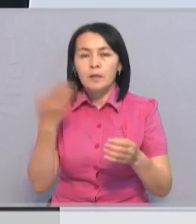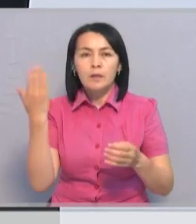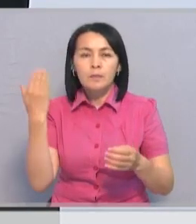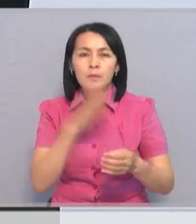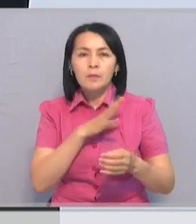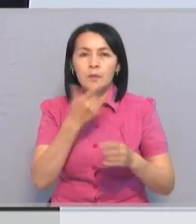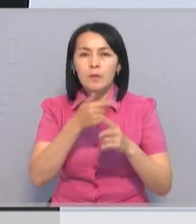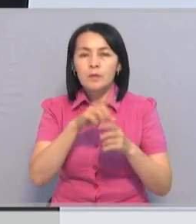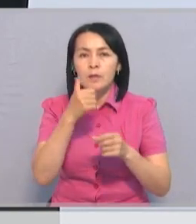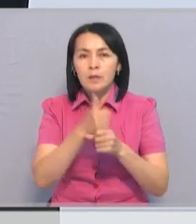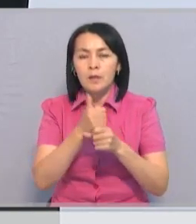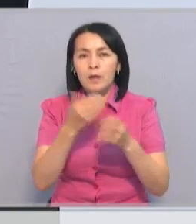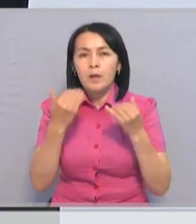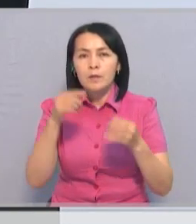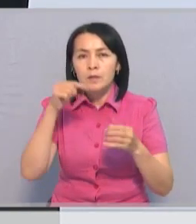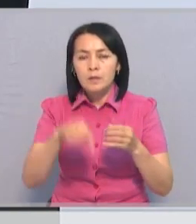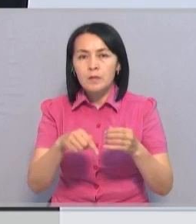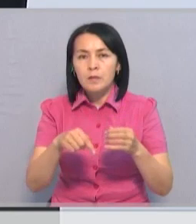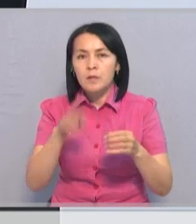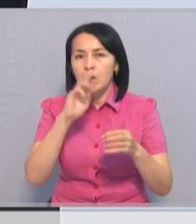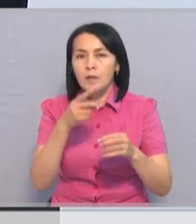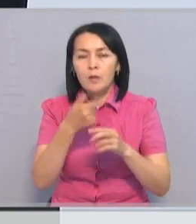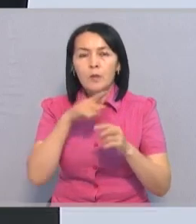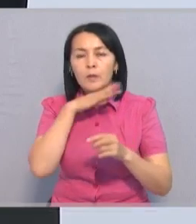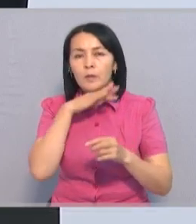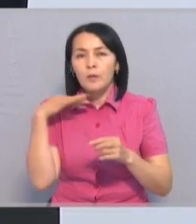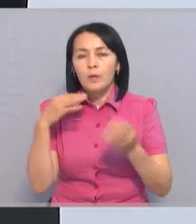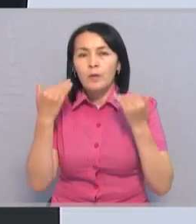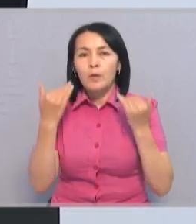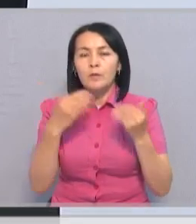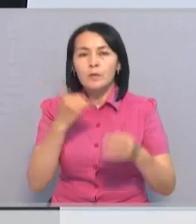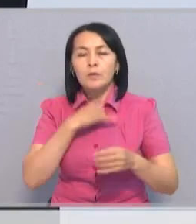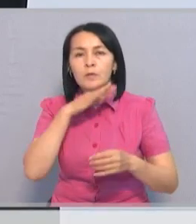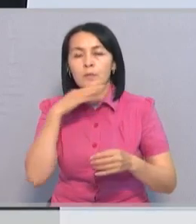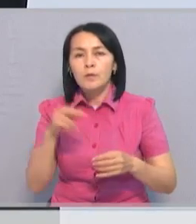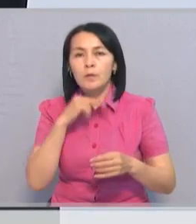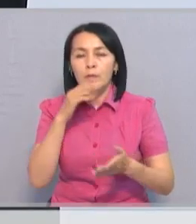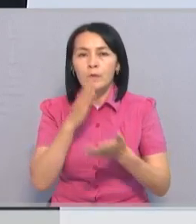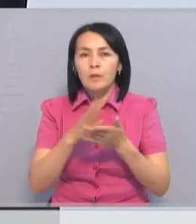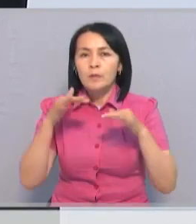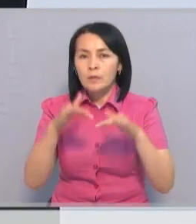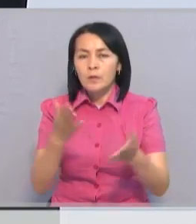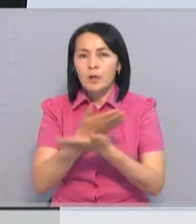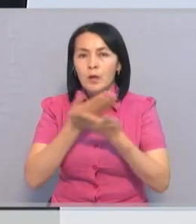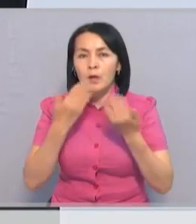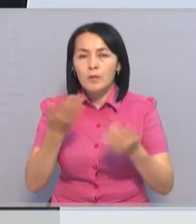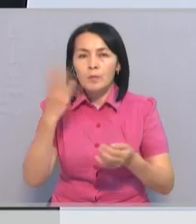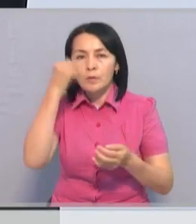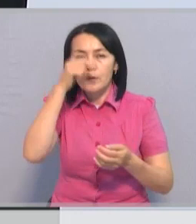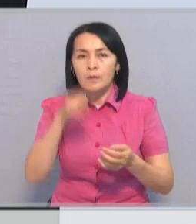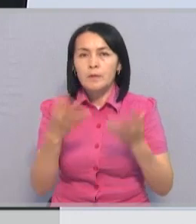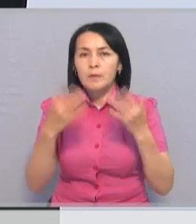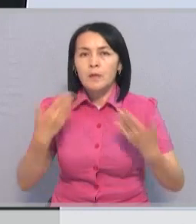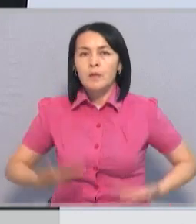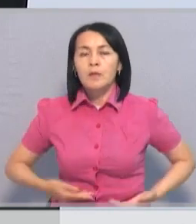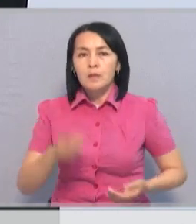была очень важным сектором. Нынешняя ситуация не выдерживает никакой критики. У нас много наблюдателей, но результата нет. В прошлом году некоторые